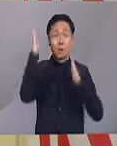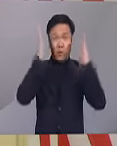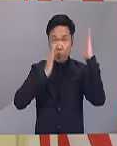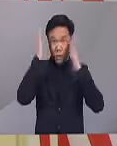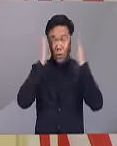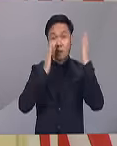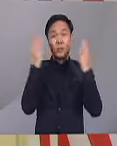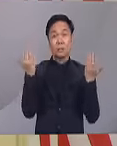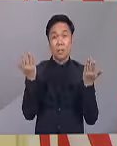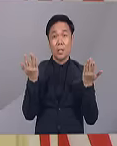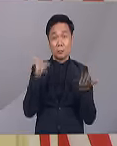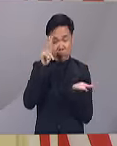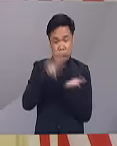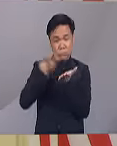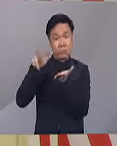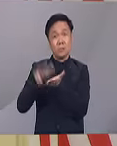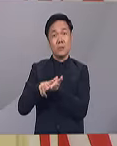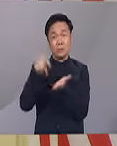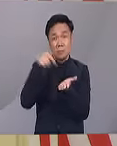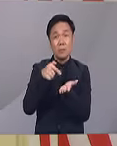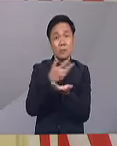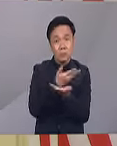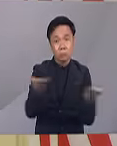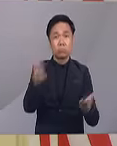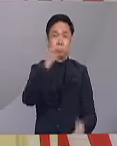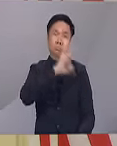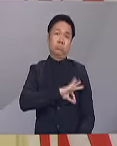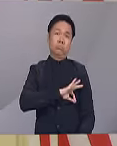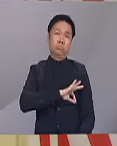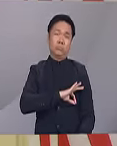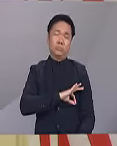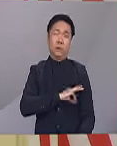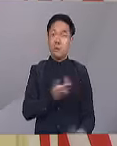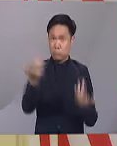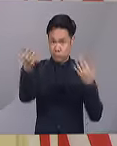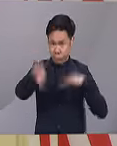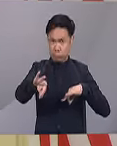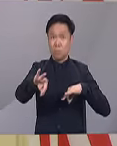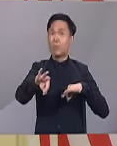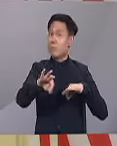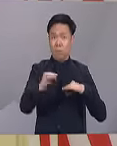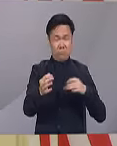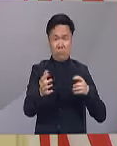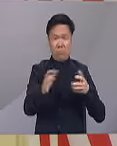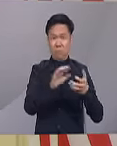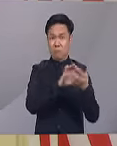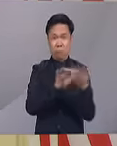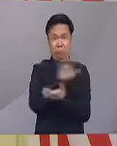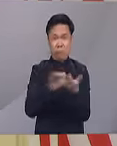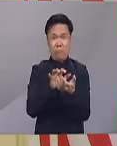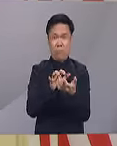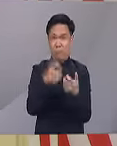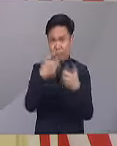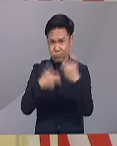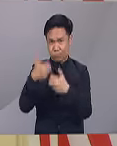adalah untuk kepentingan kita bersama. Bukan untuk menyusahkan sesiapa. Tetapi untuk memastikan